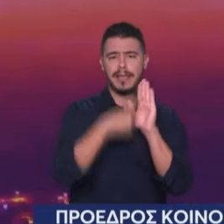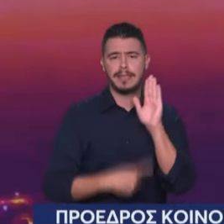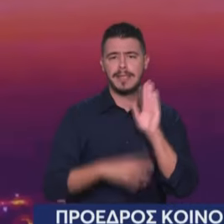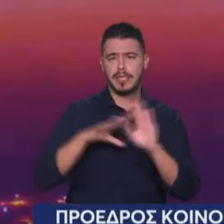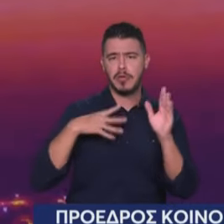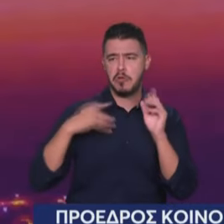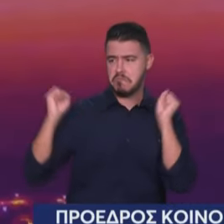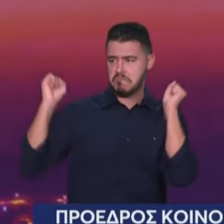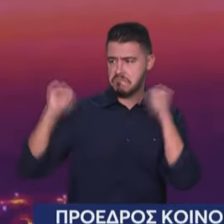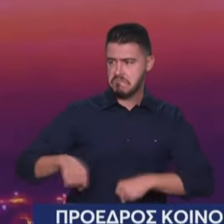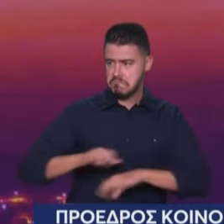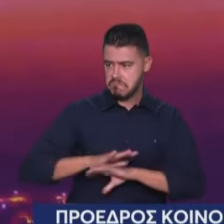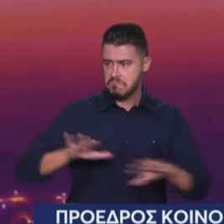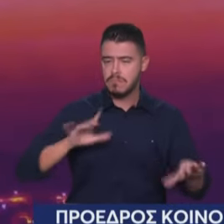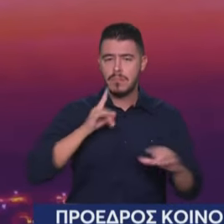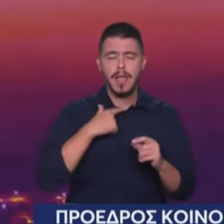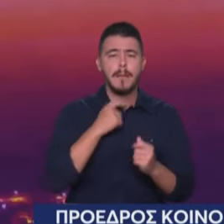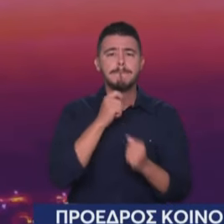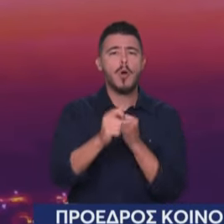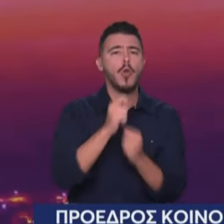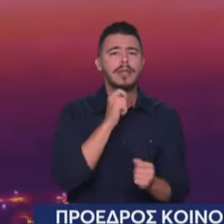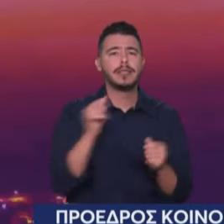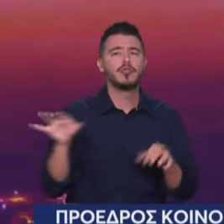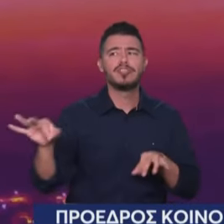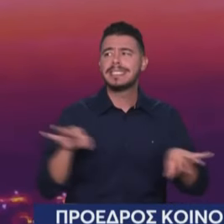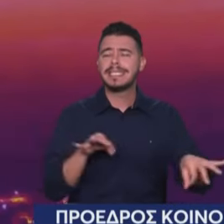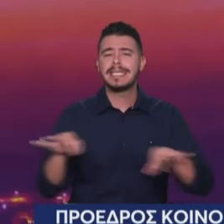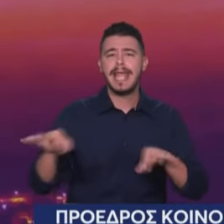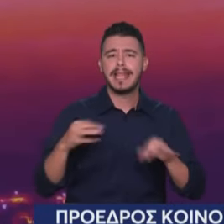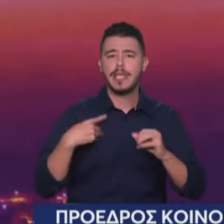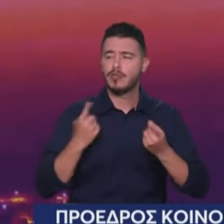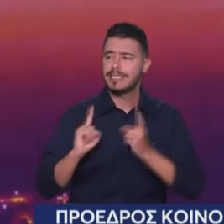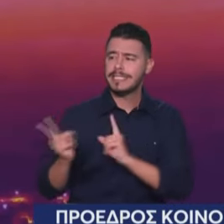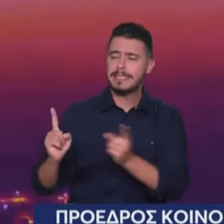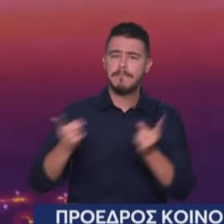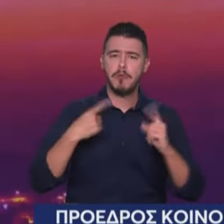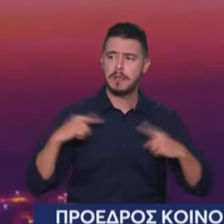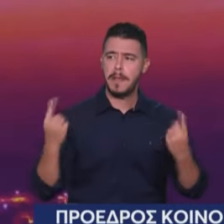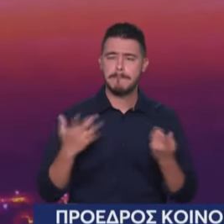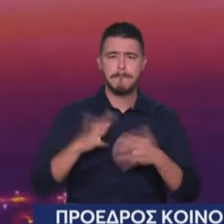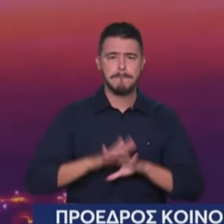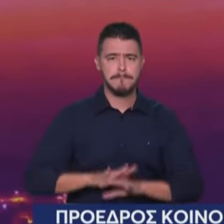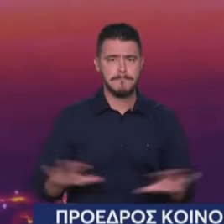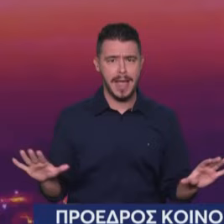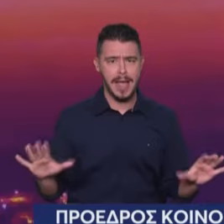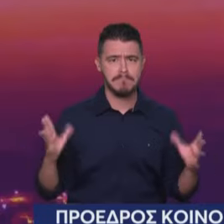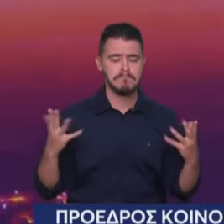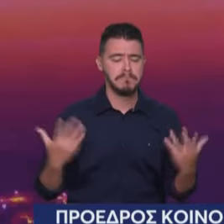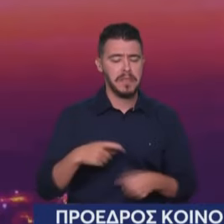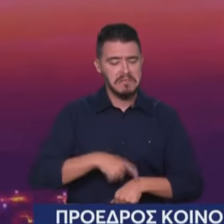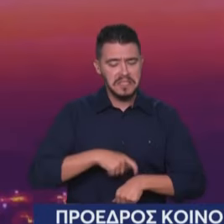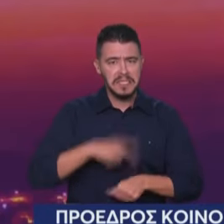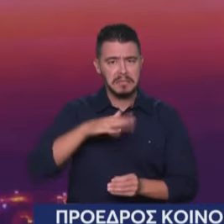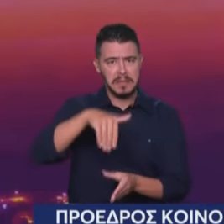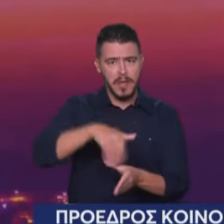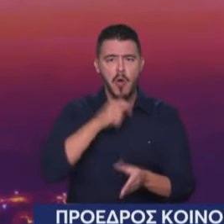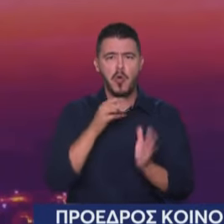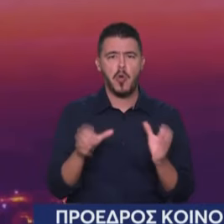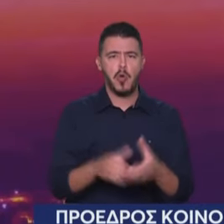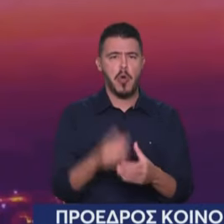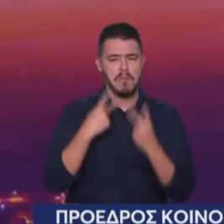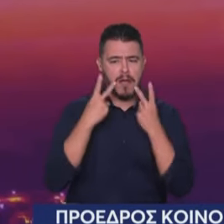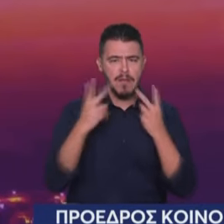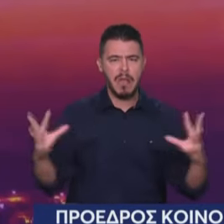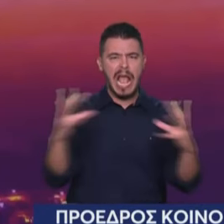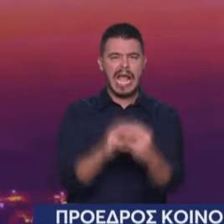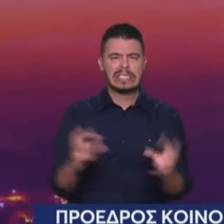πολιτική στρατηγική την οποία υποτίθεται συμφωνήσαμε να υπηρετήσουμε. Άρα η ένταση την οποία βλέπουμε, κατά τη γνώμη μου, είναι αναντίστοιχη αυτή τη σύνθεση την οποία